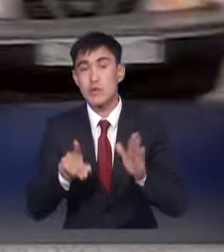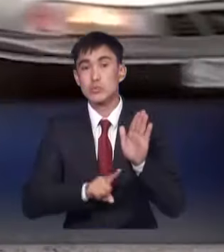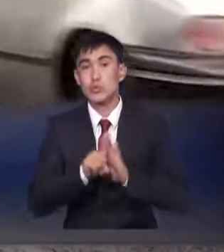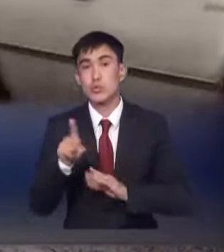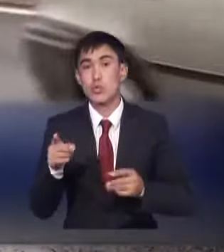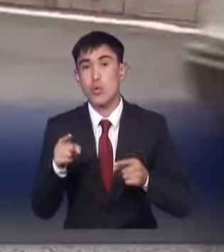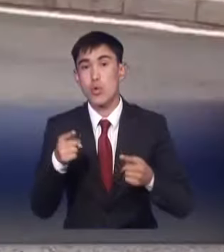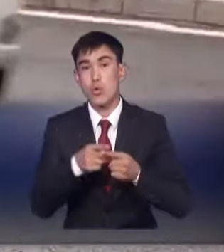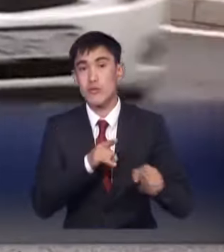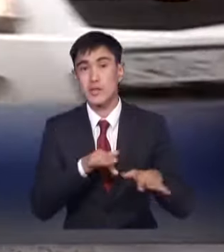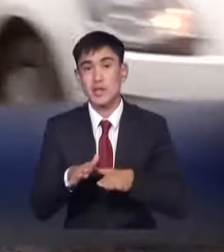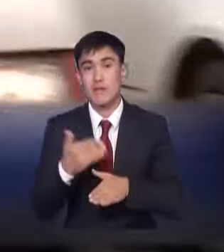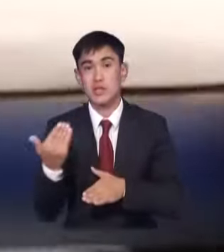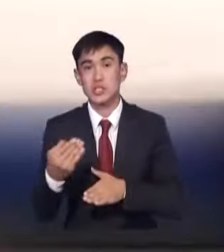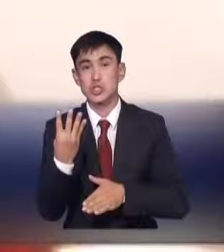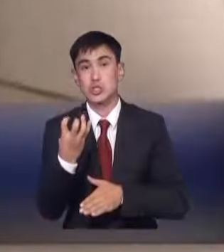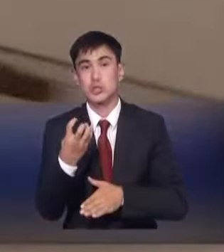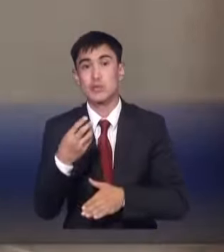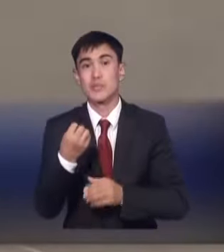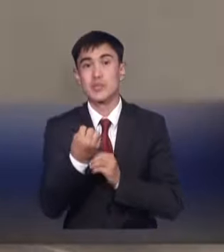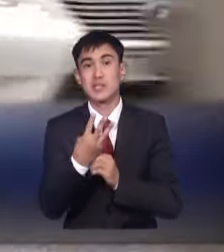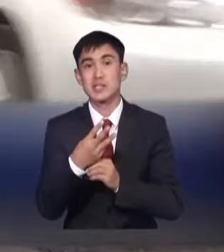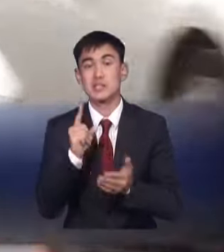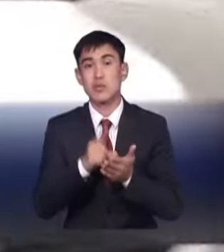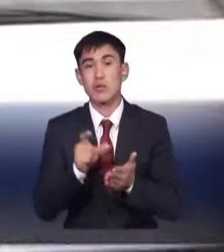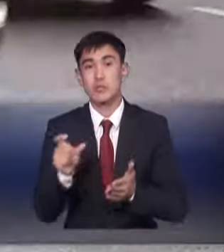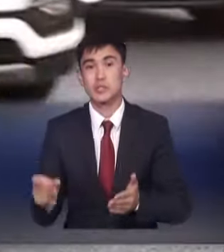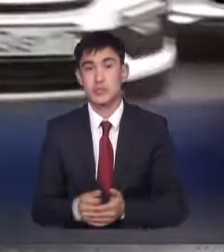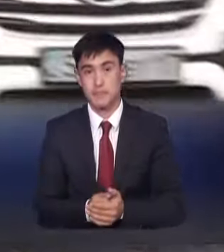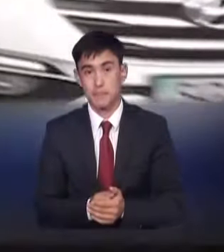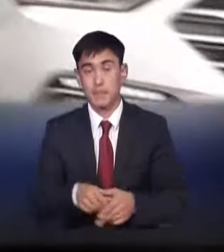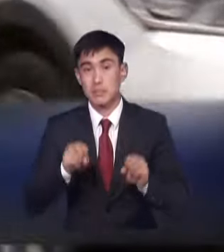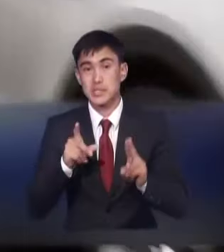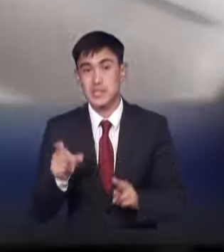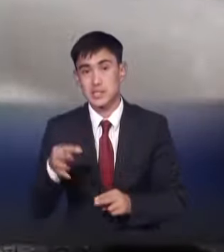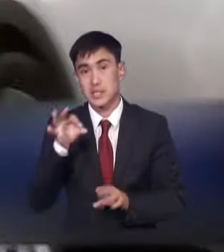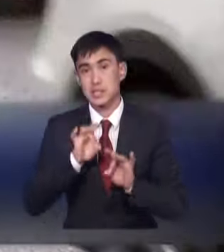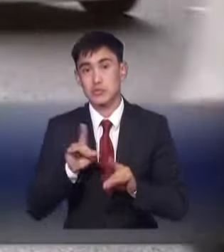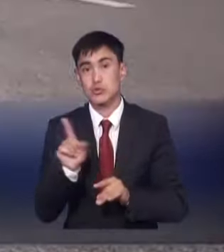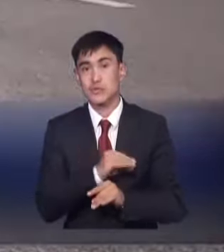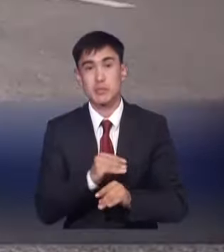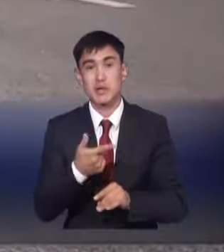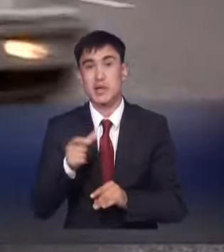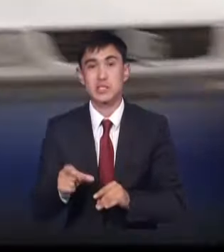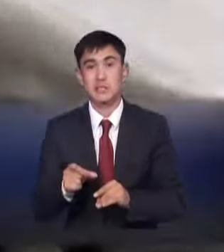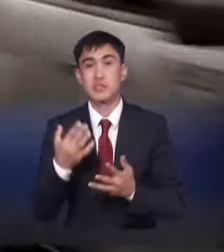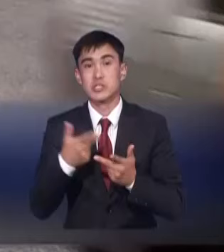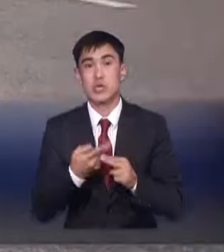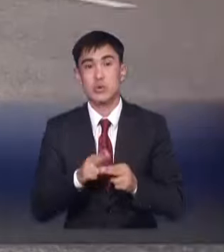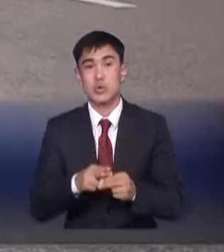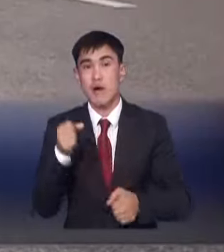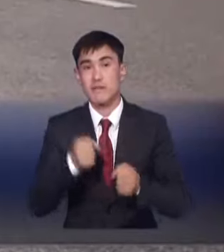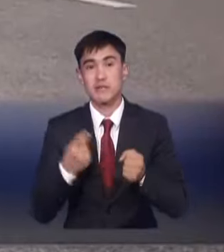возбудил уголовные дела в отношении 413 налогоплательщиков специалисты напоминают что всем гражданам в числе